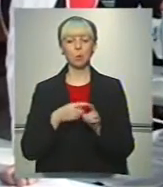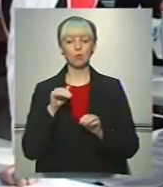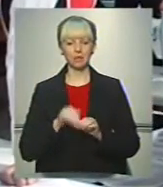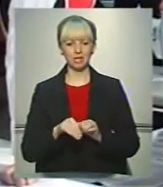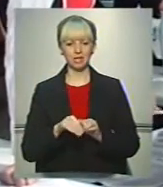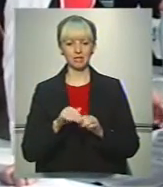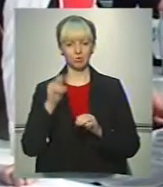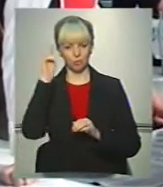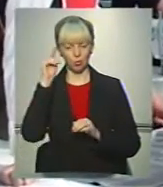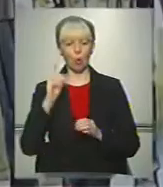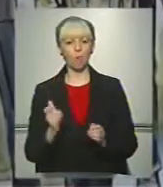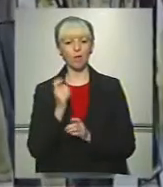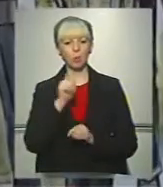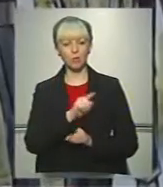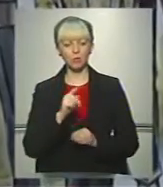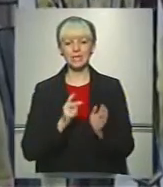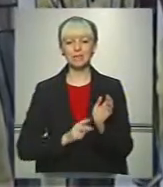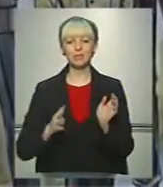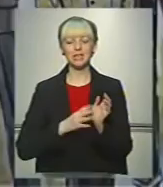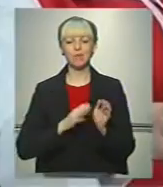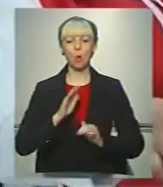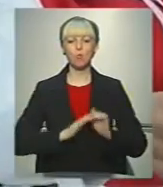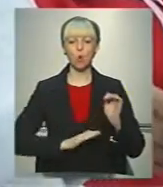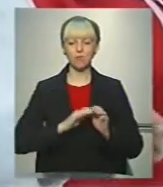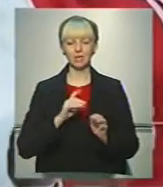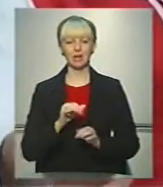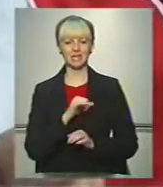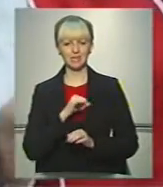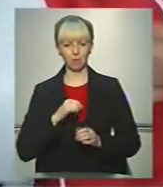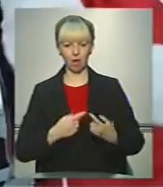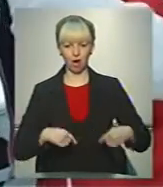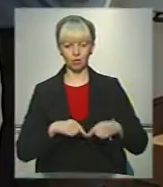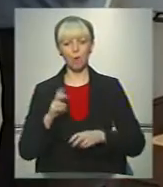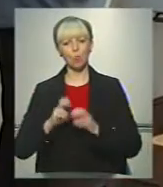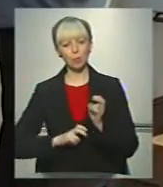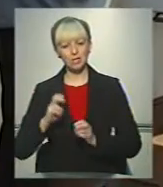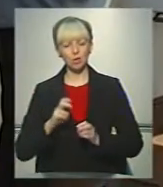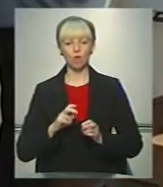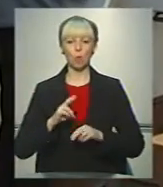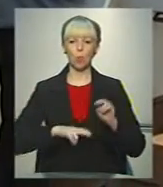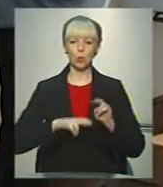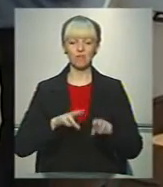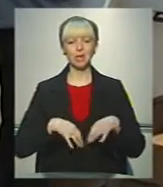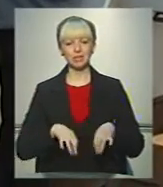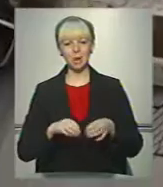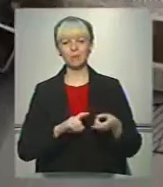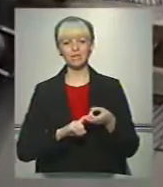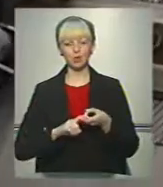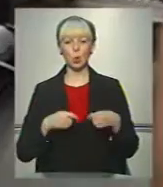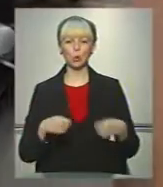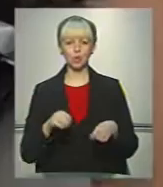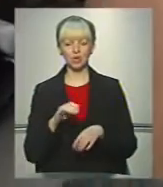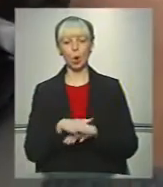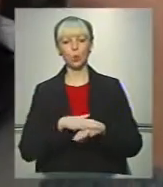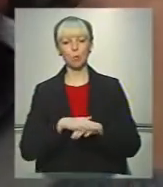тисяч учнів. Опановують вони 79 професій для 7 галузей – промисловості, будівництво, транспорт, зв'язок, торгівля